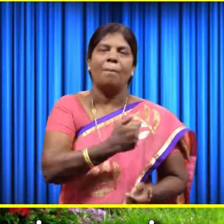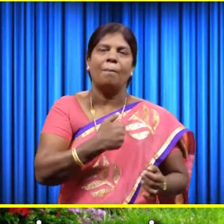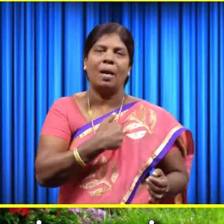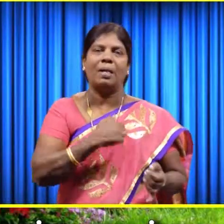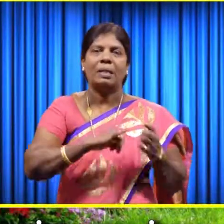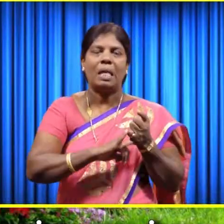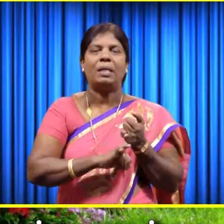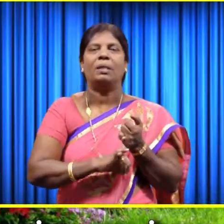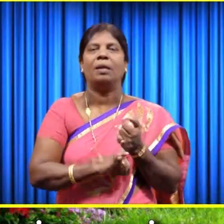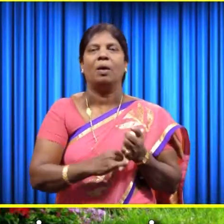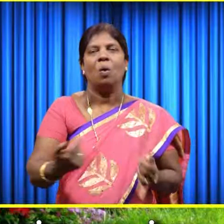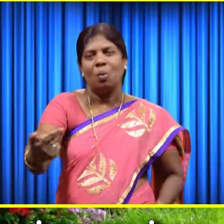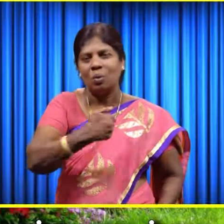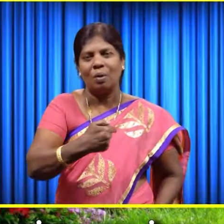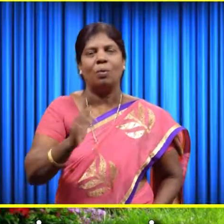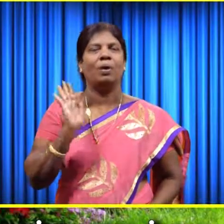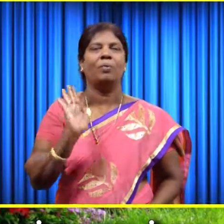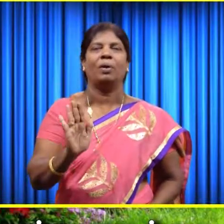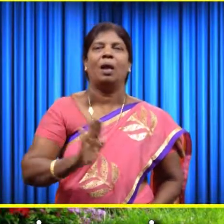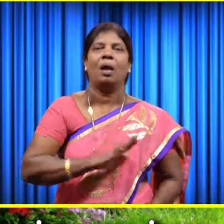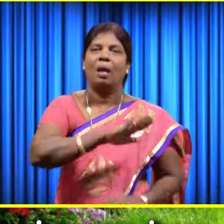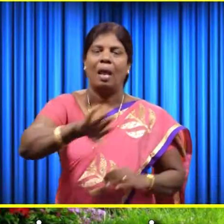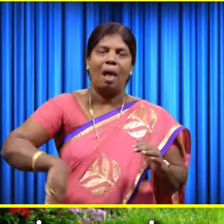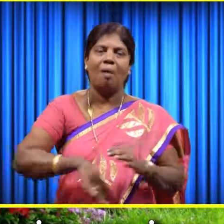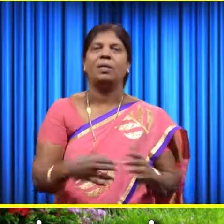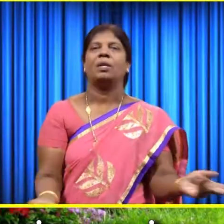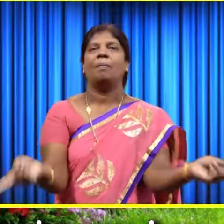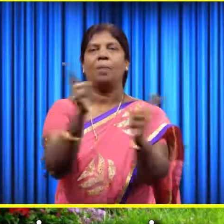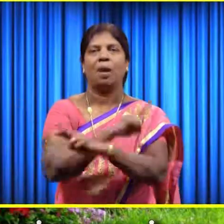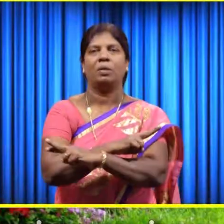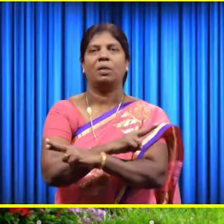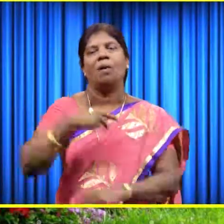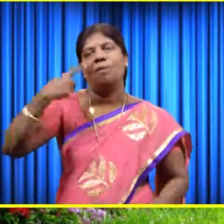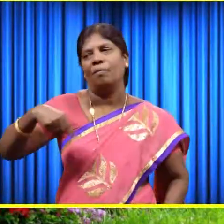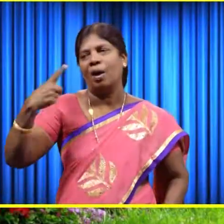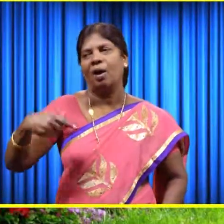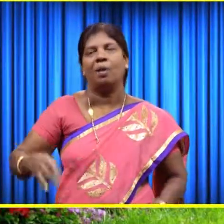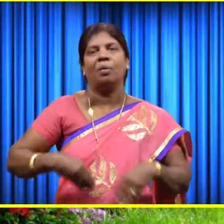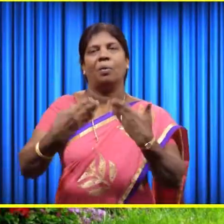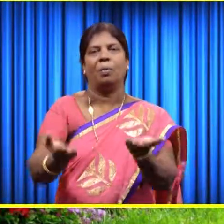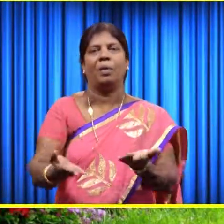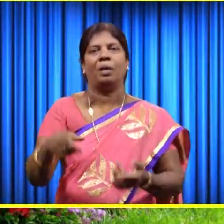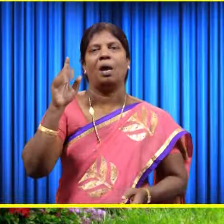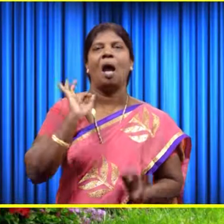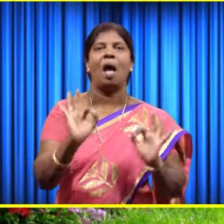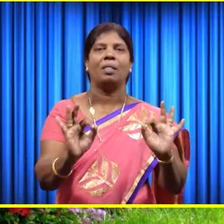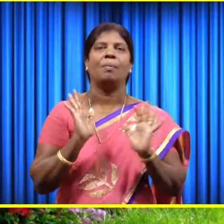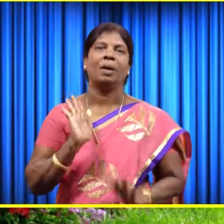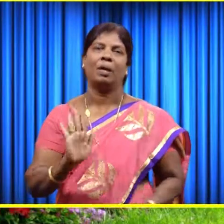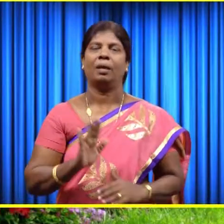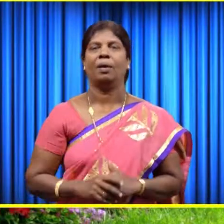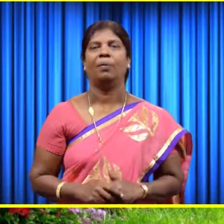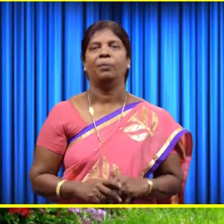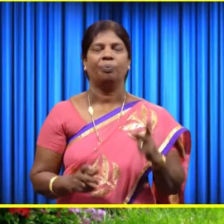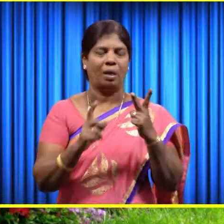மனசாட்சியின் வேதனைகள், குற்ற உணர்ச்சிகளை அவர் மாற்றி உங்களை வாழ வைப்பதற்கு அவர் காத்திருக்கிறார்.